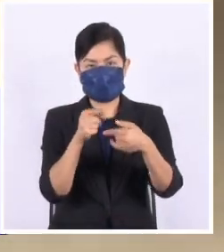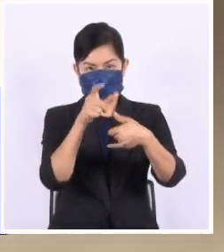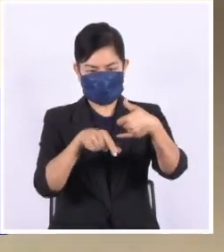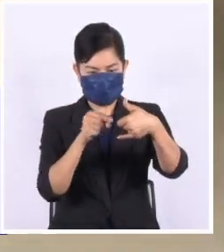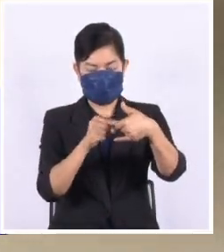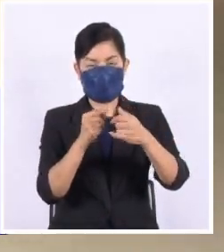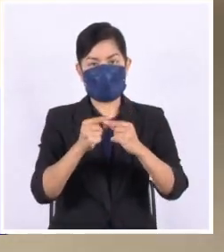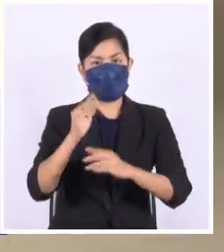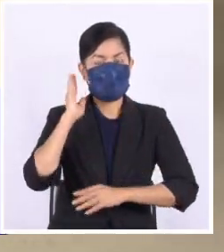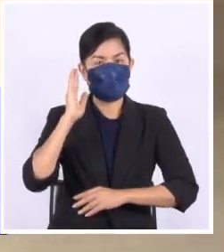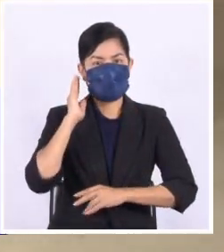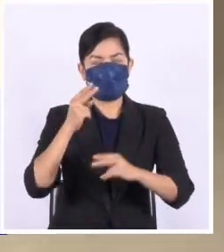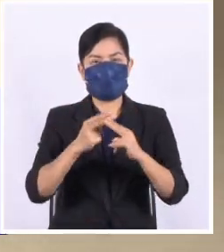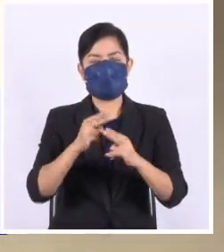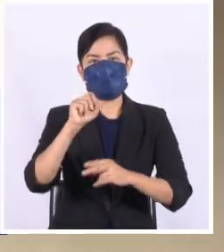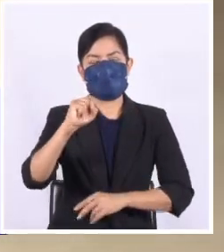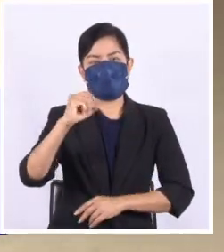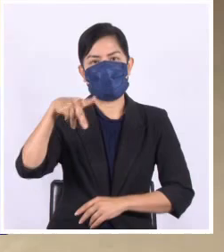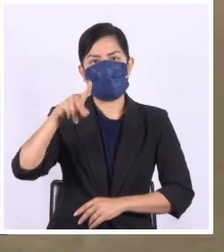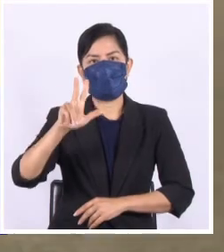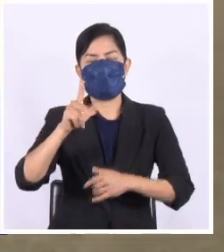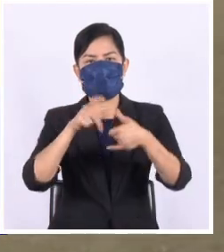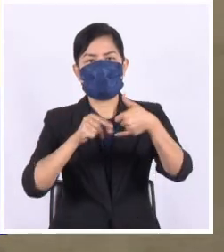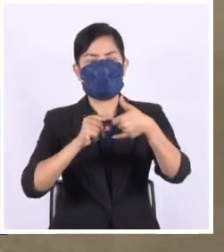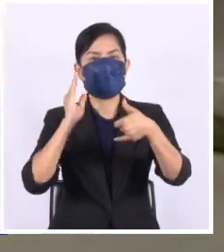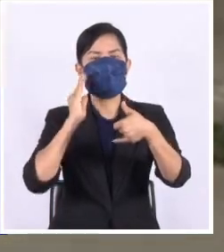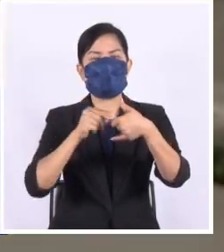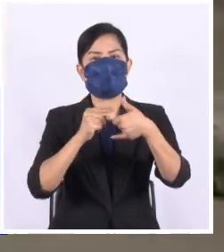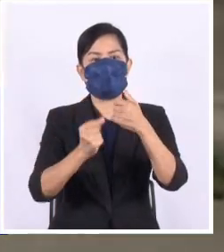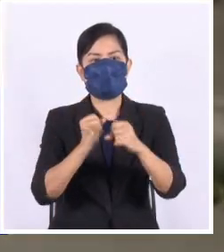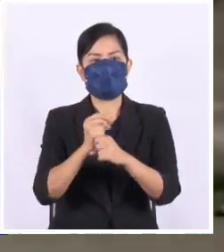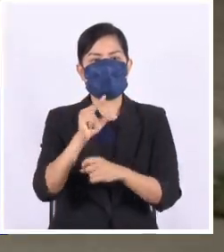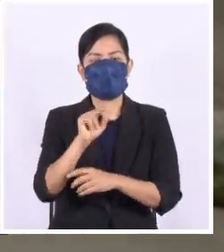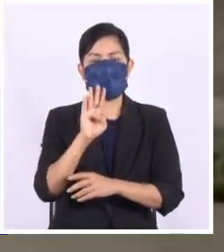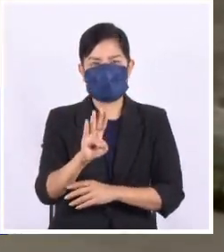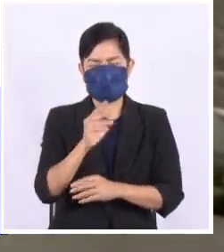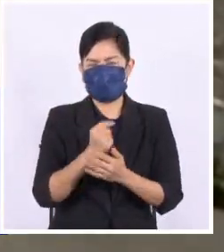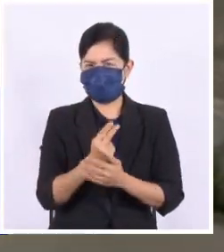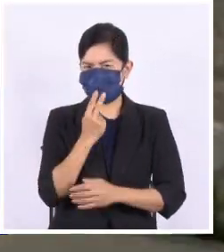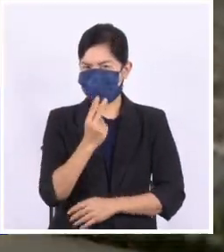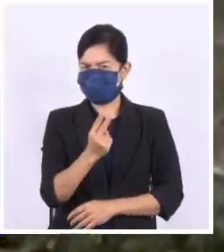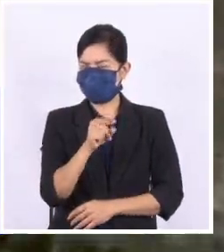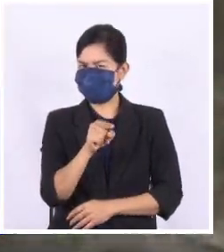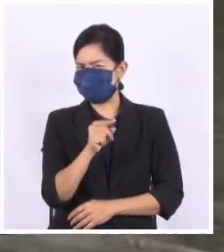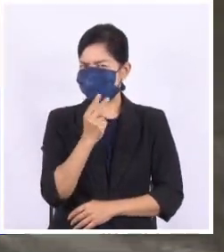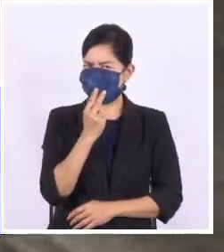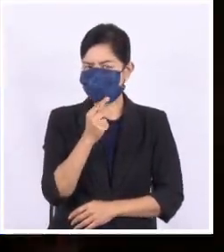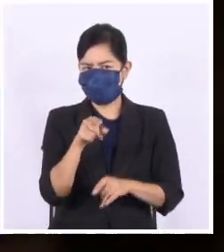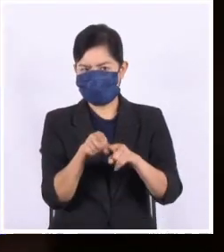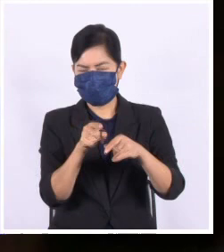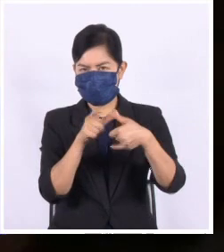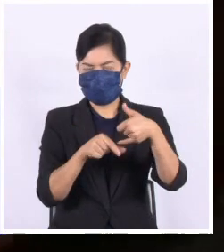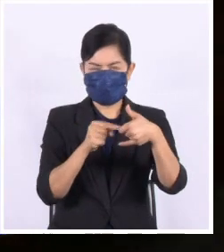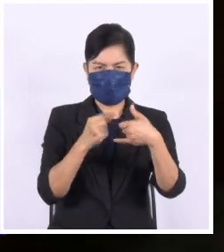โพธนามสกุลนี่ดวงนินอายุ34ปีคือโดยสภาพดูจากสายตาเนี่ยบอกว่าน่าจะมีอาการเมานะครับ